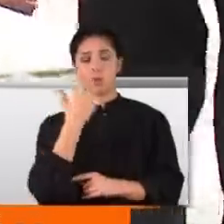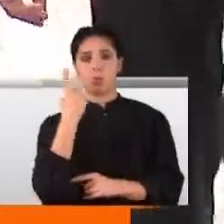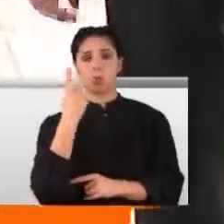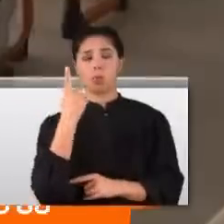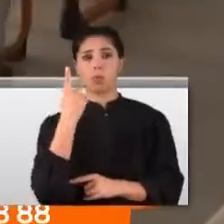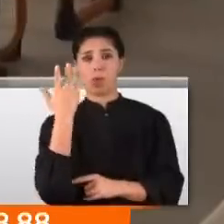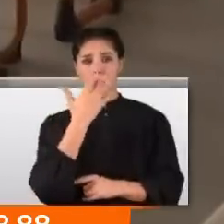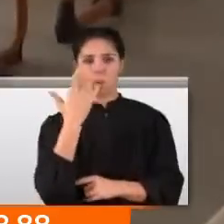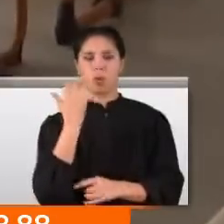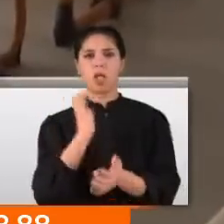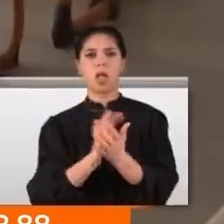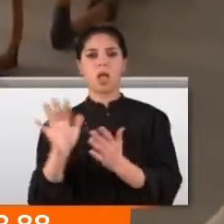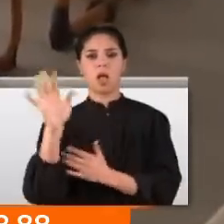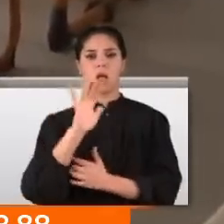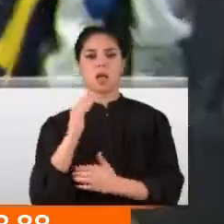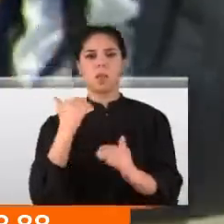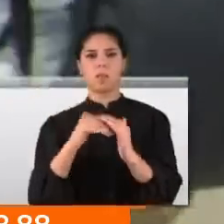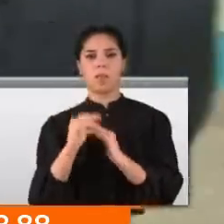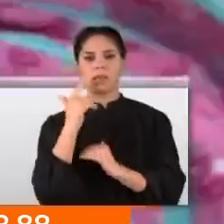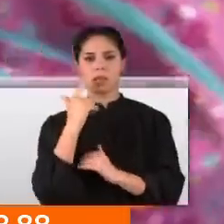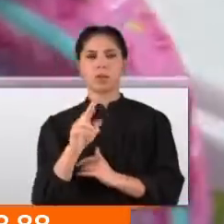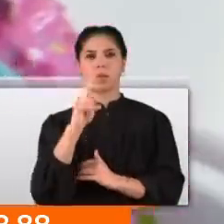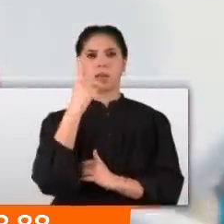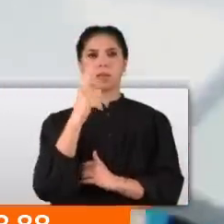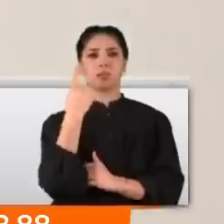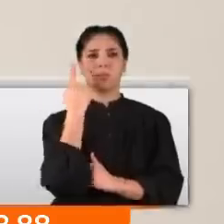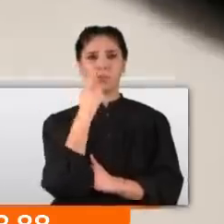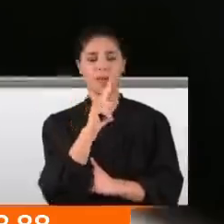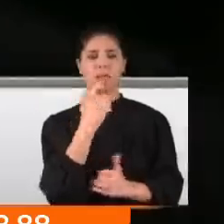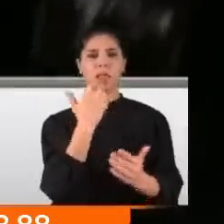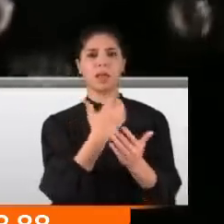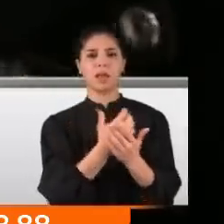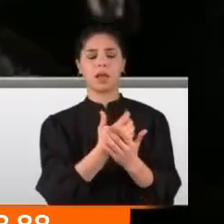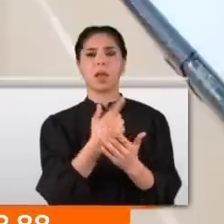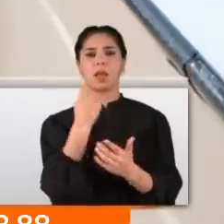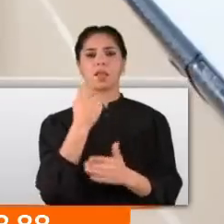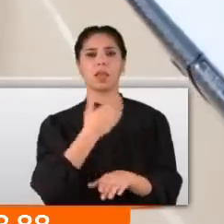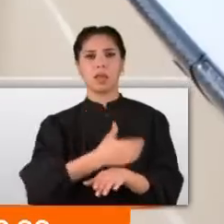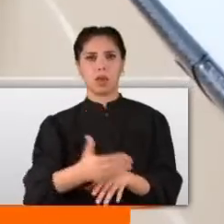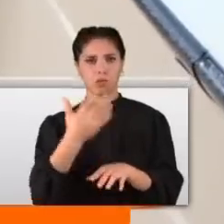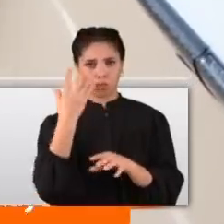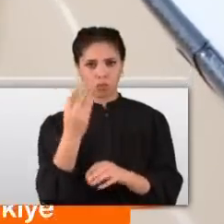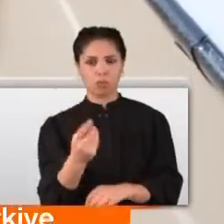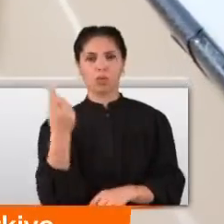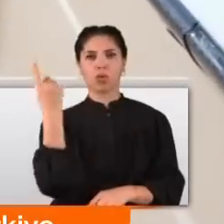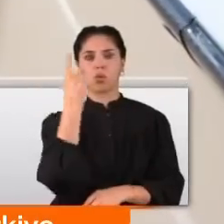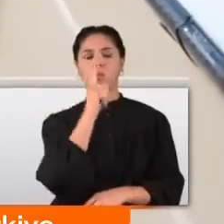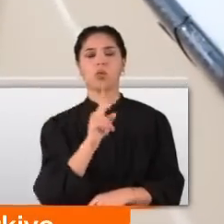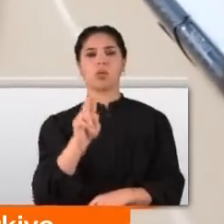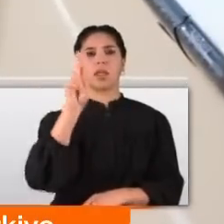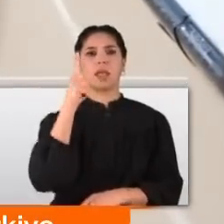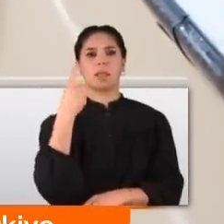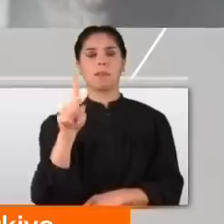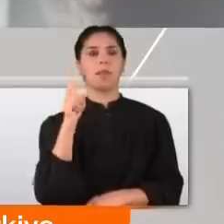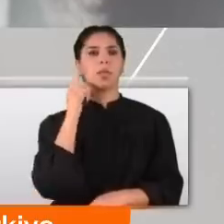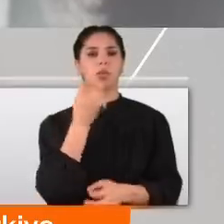iddiaya göre velilere gösterdiği mesajda 72 bin lira olan kayıt ücretinin geç kalınması halinde 107 bin liraya